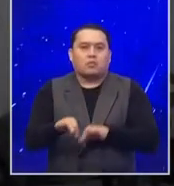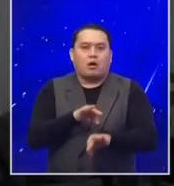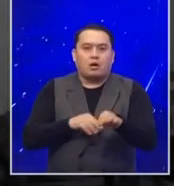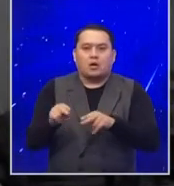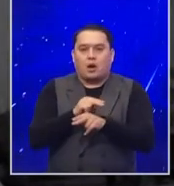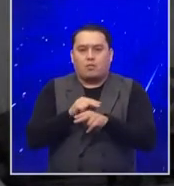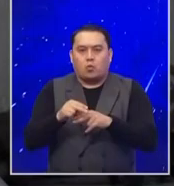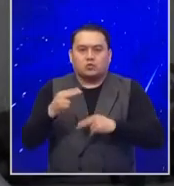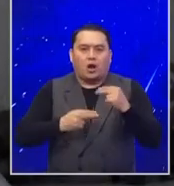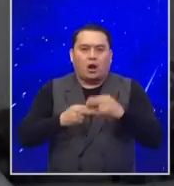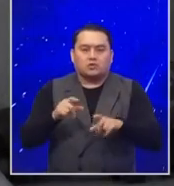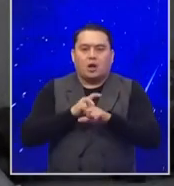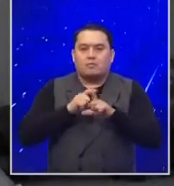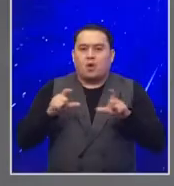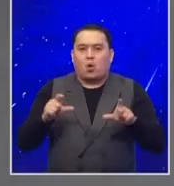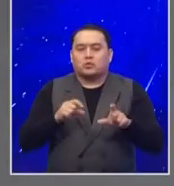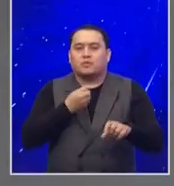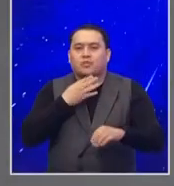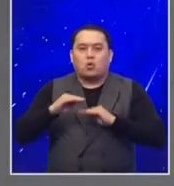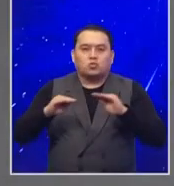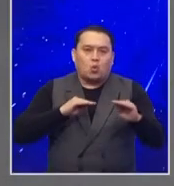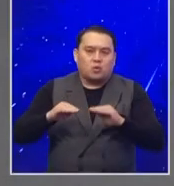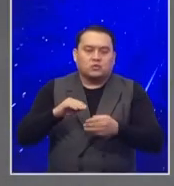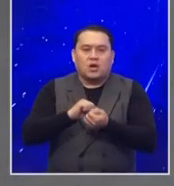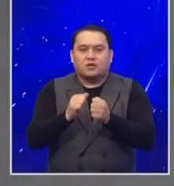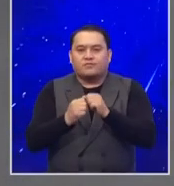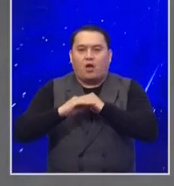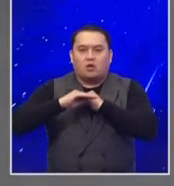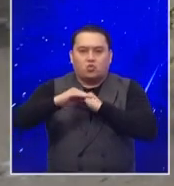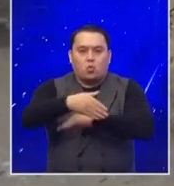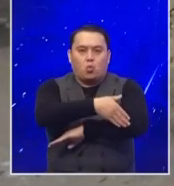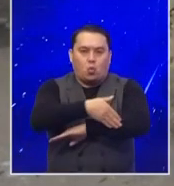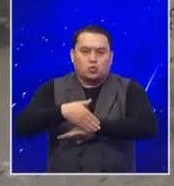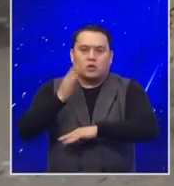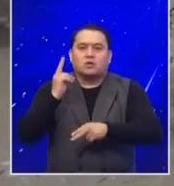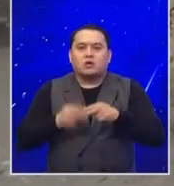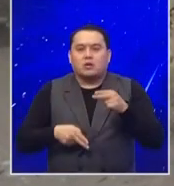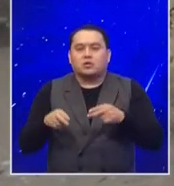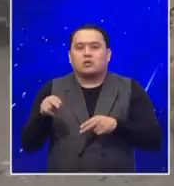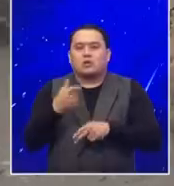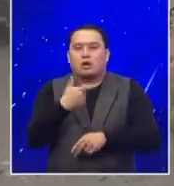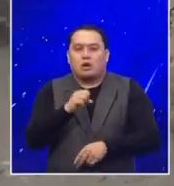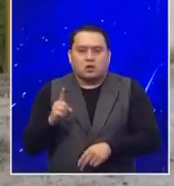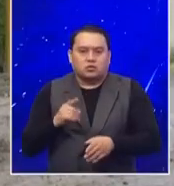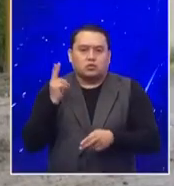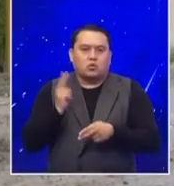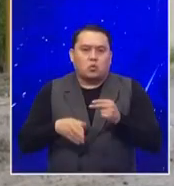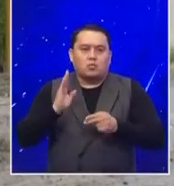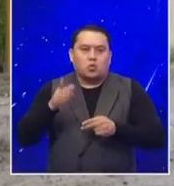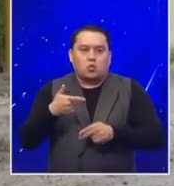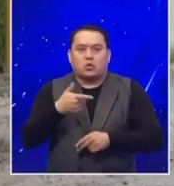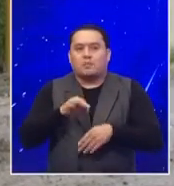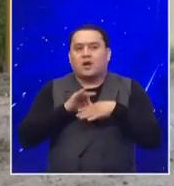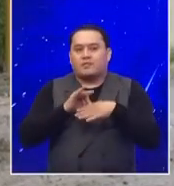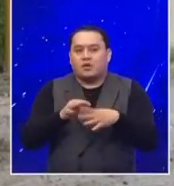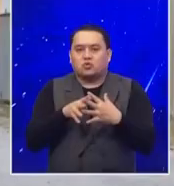Ремонт и строительство объектов, благоустройство, асфальтирование улиц. Уже в этом году в райцентре завершатся работы по газификации. Также природный газ